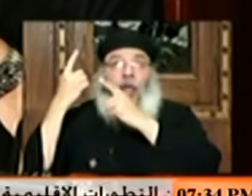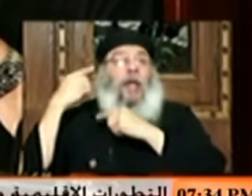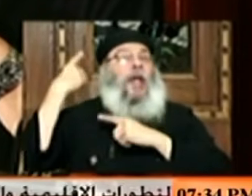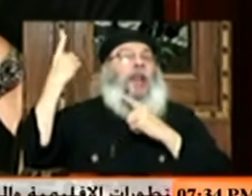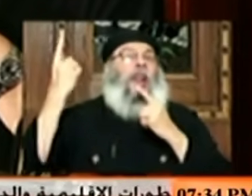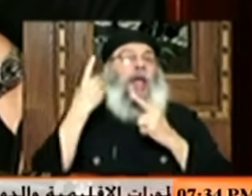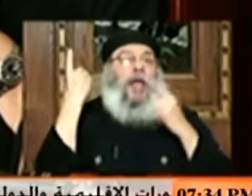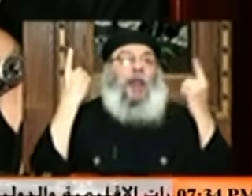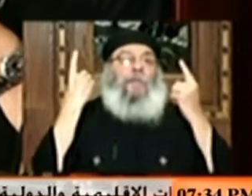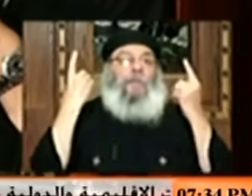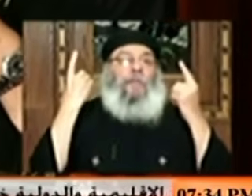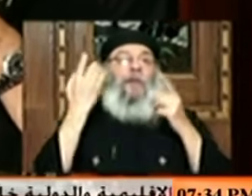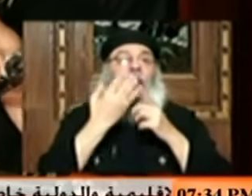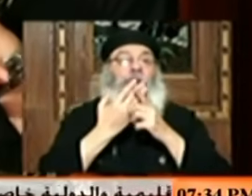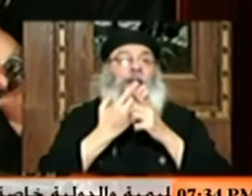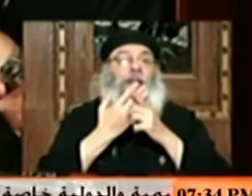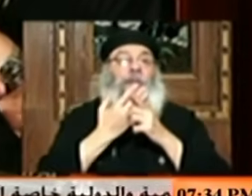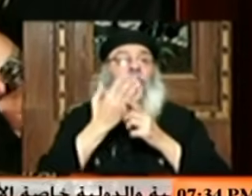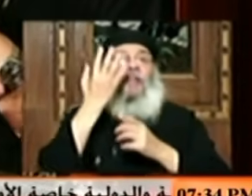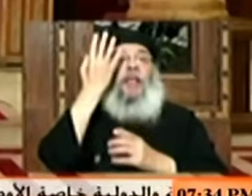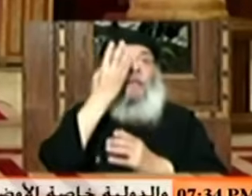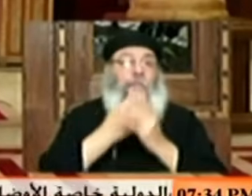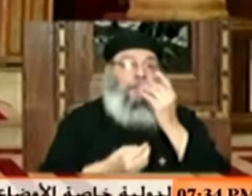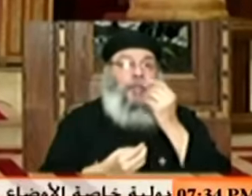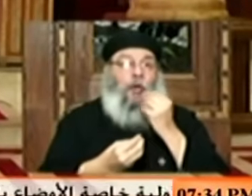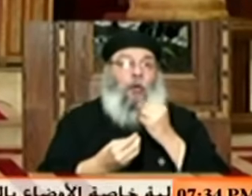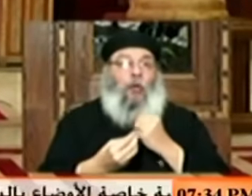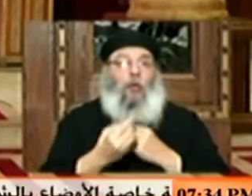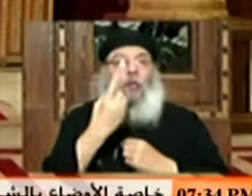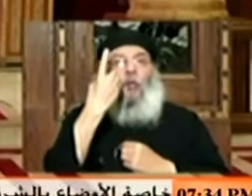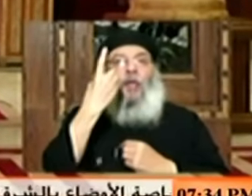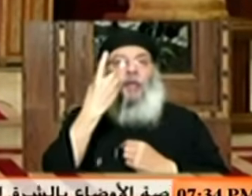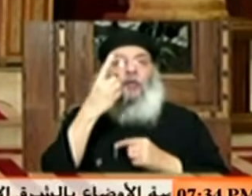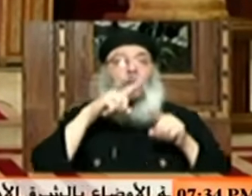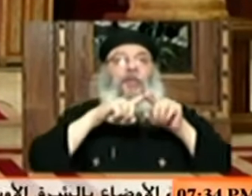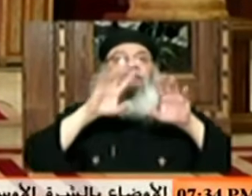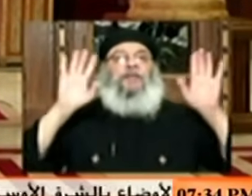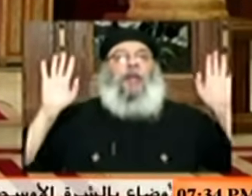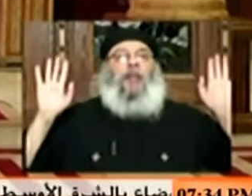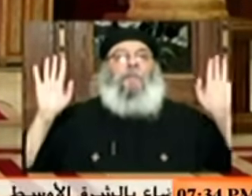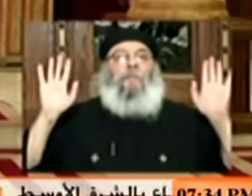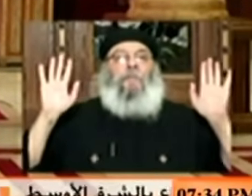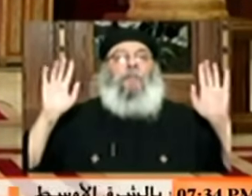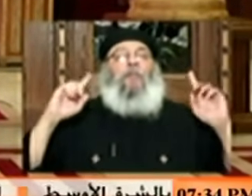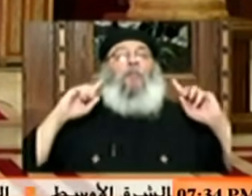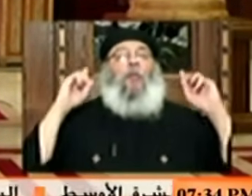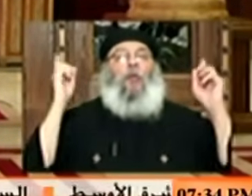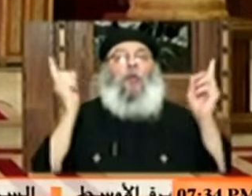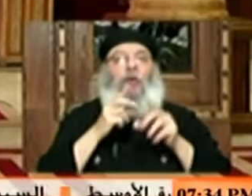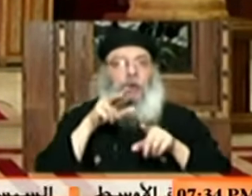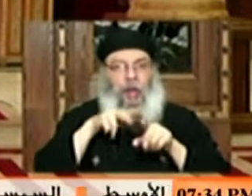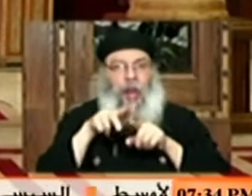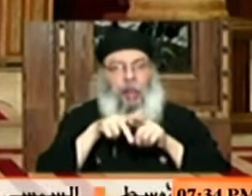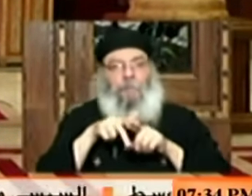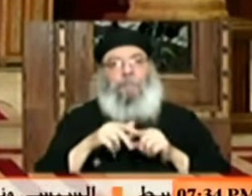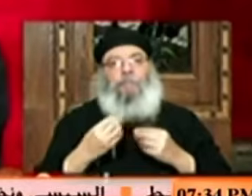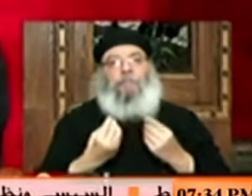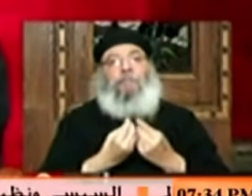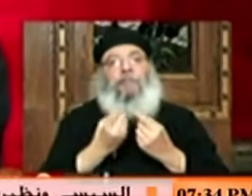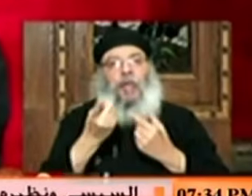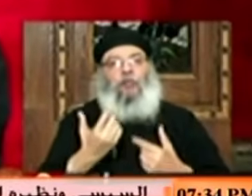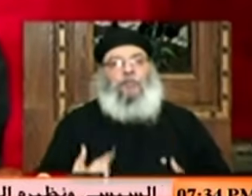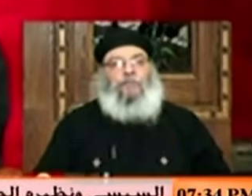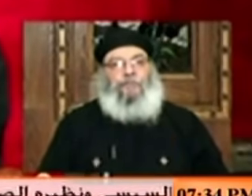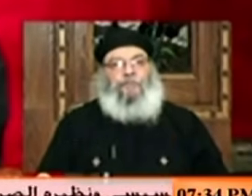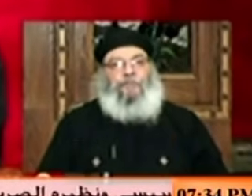المحبه حتى بذل ابنه الوحيد ال ده اللي هو الصليب بكل الماته بكل الاحداث بتاعته